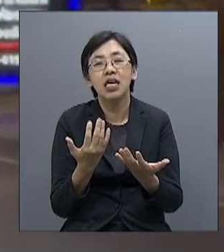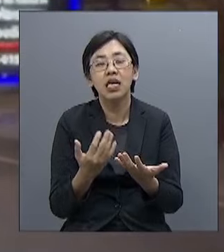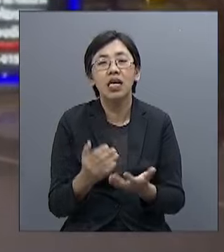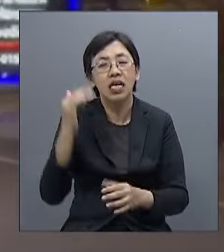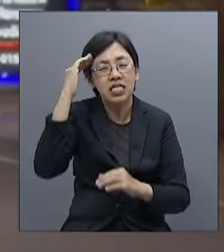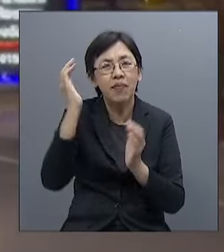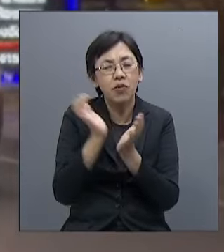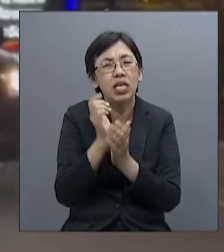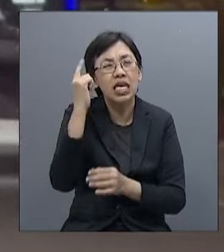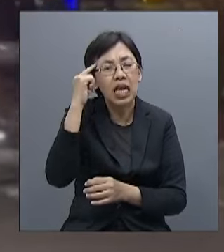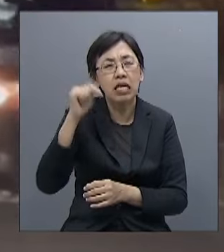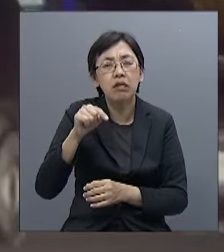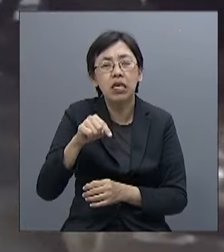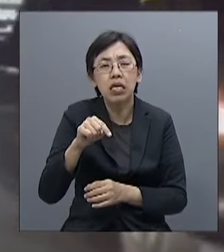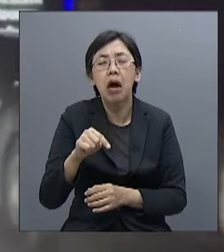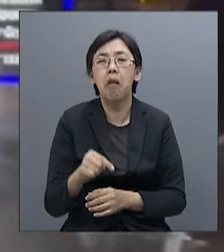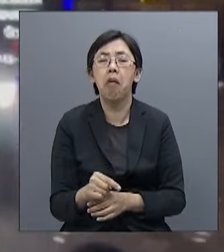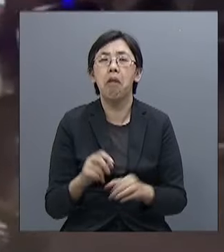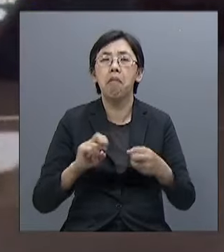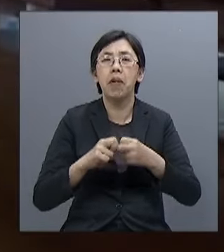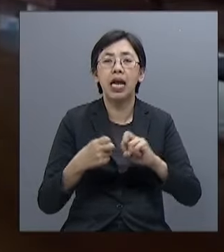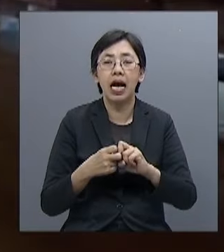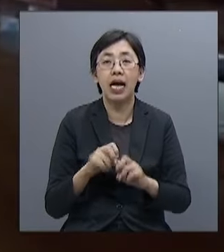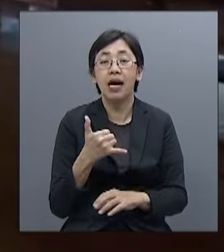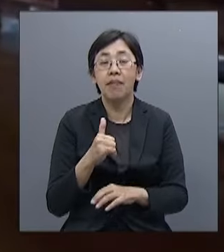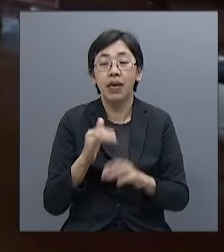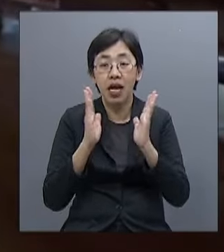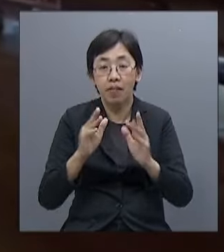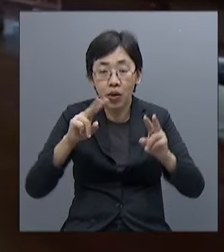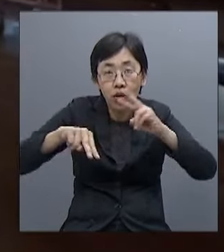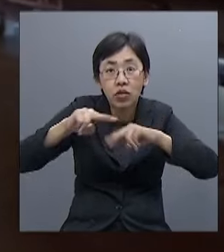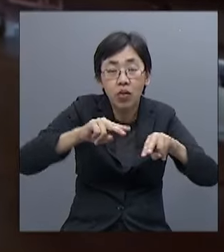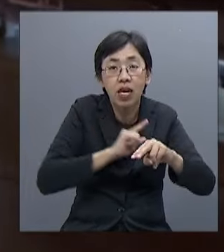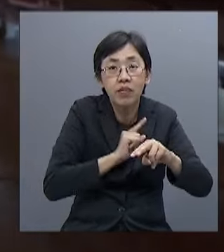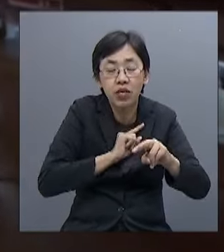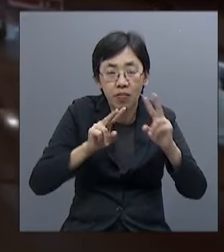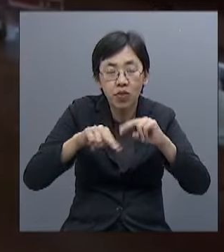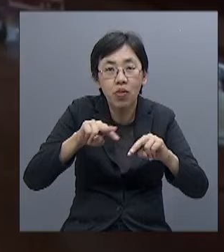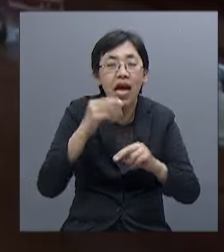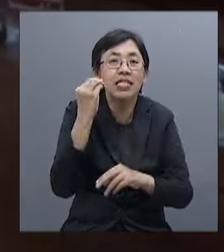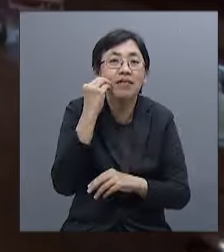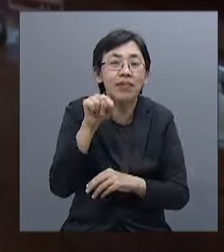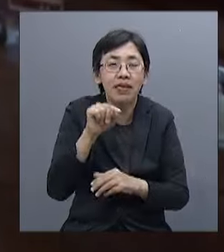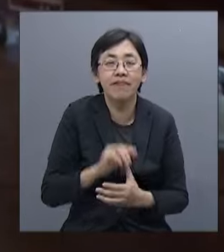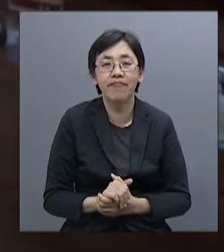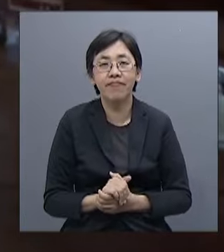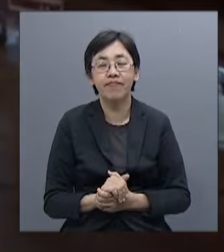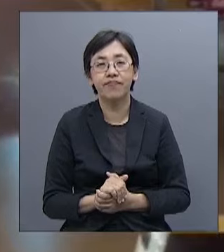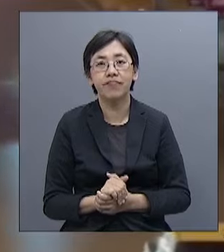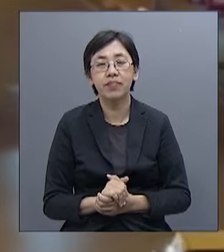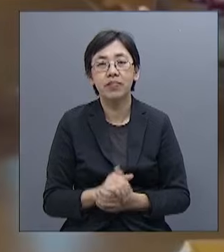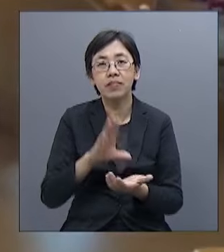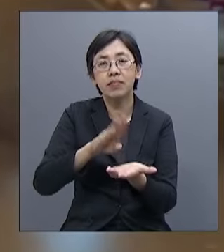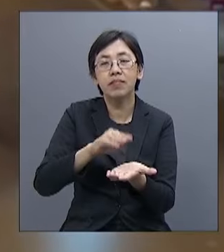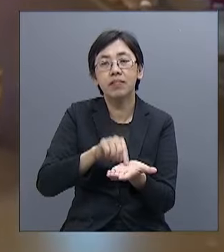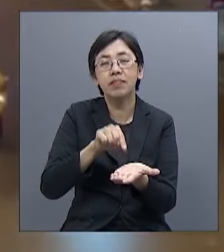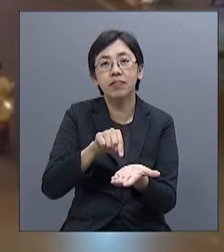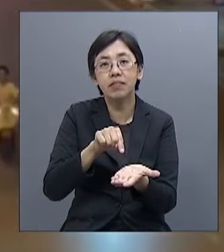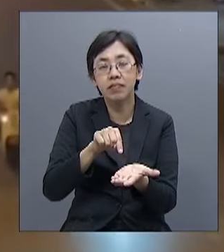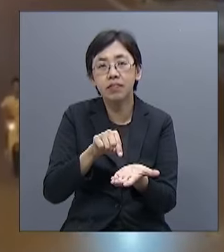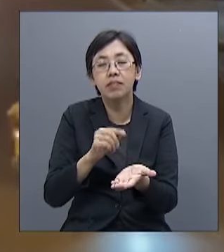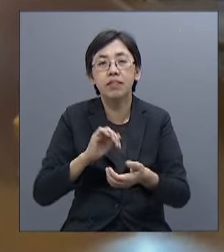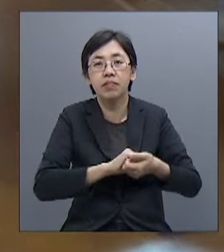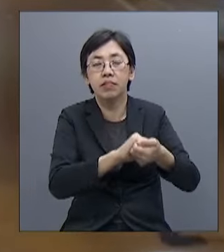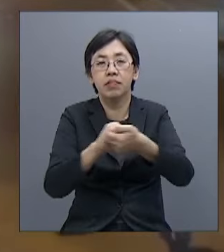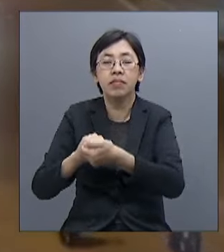ถ้าเกิดเห็นว่าสุ่มเสี่ยงก็ก็จะจัดสายตรวจช่วยส่งให้ถึงบ้านค่ะคำประกาศข้อความนี้บอกว่าเป็นการขอความ